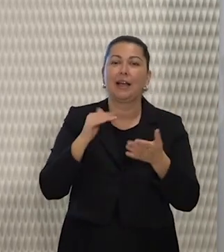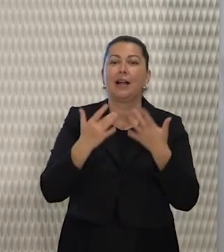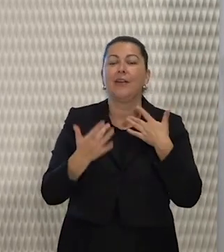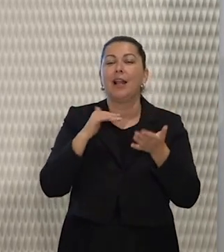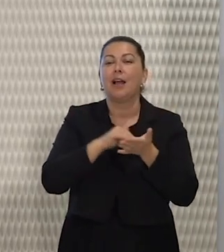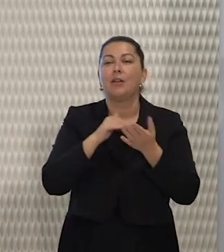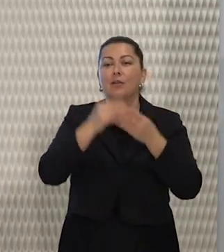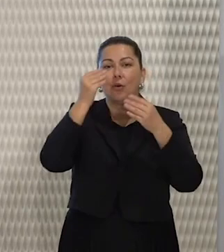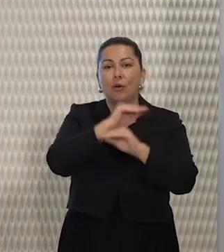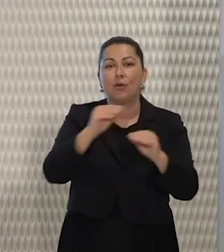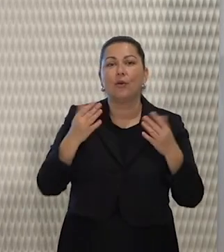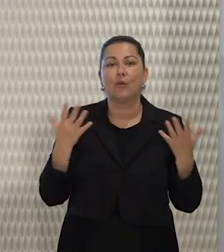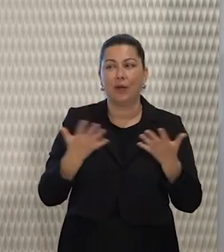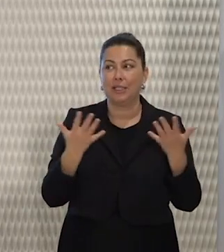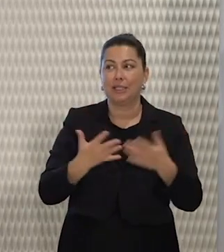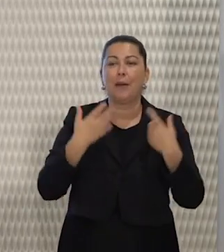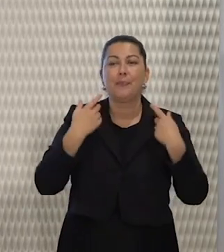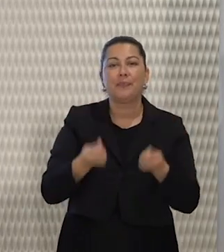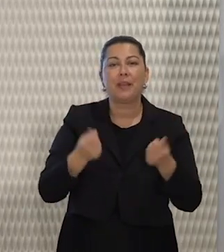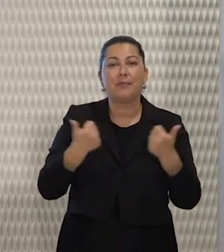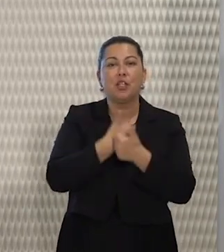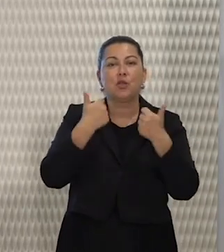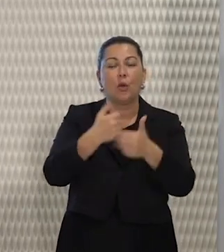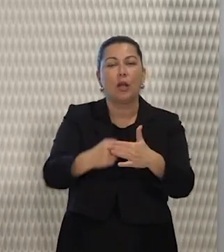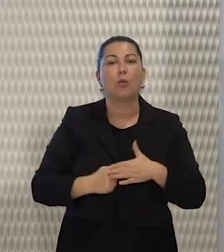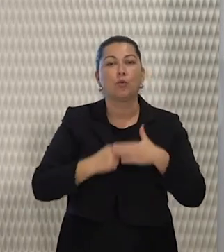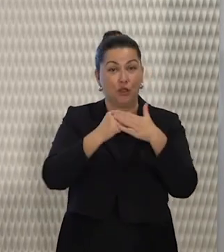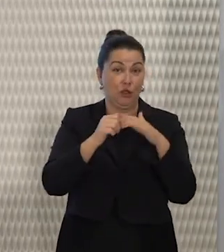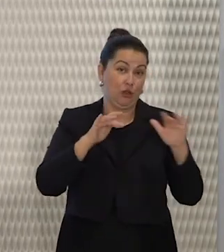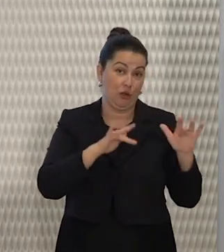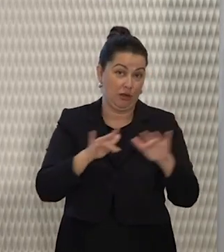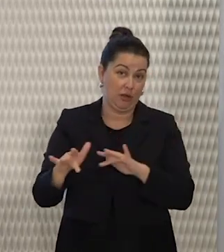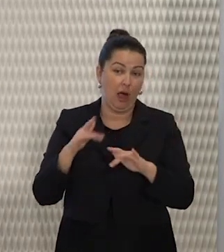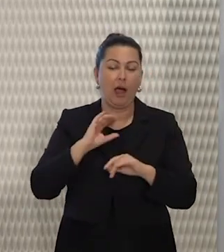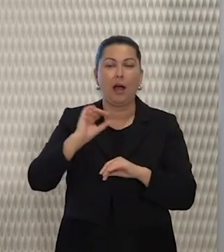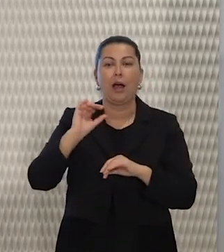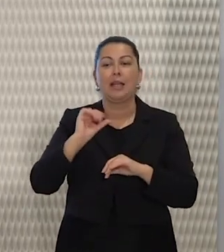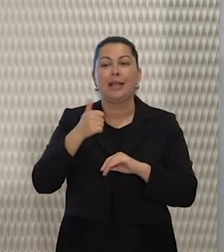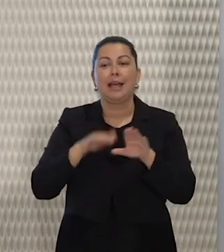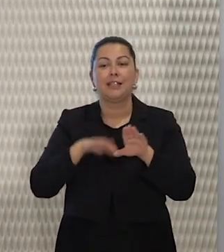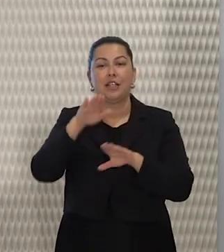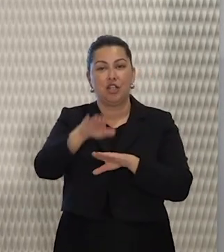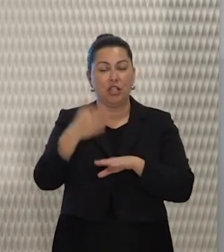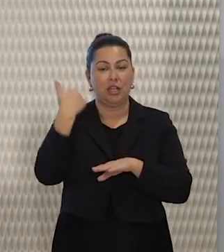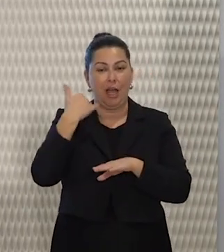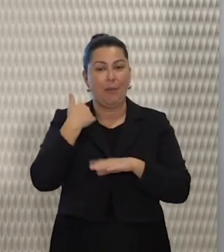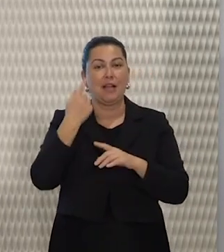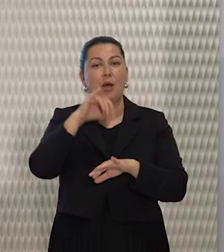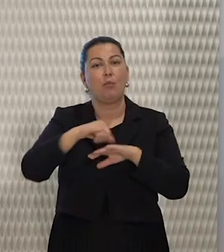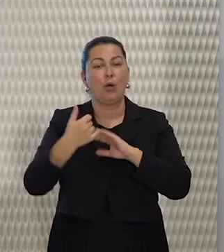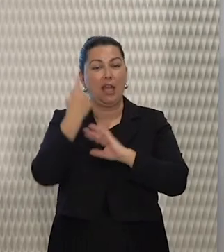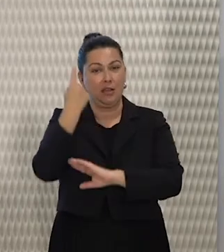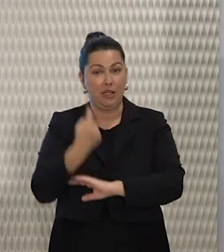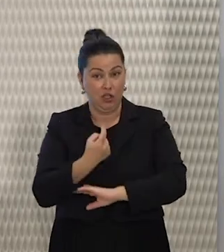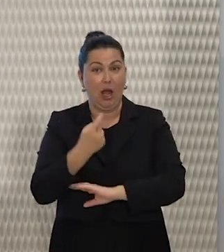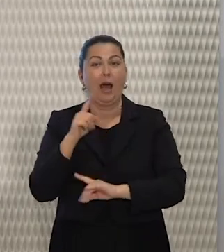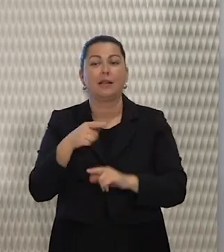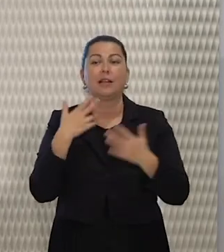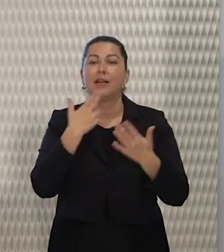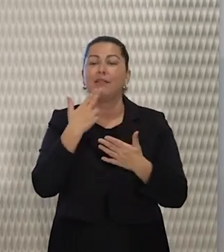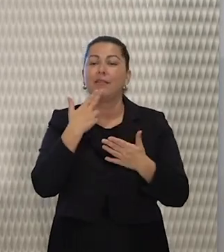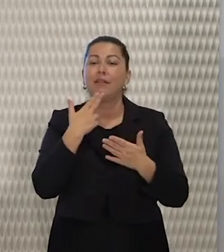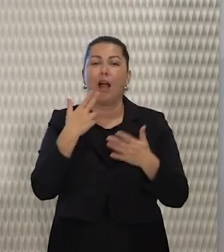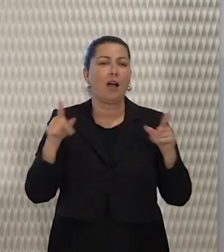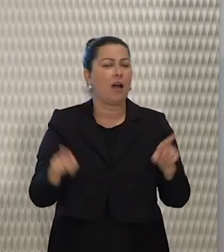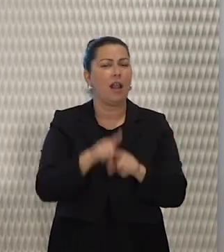darauf aufmerksam machen, wir haben großartige Unterstützung bekommen in unseren ersten Schritten, wie wir dieses Projekt begonnen haben, von der